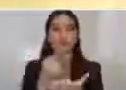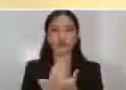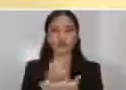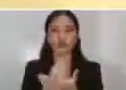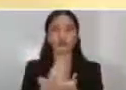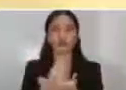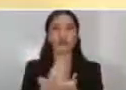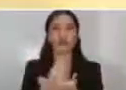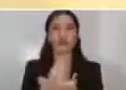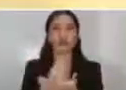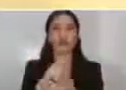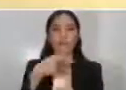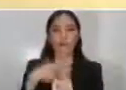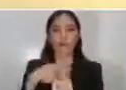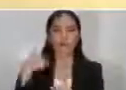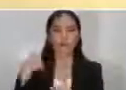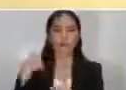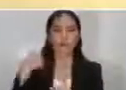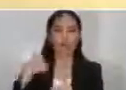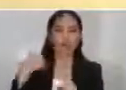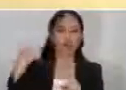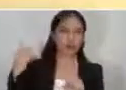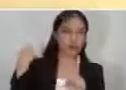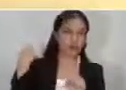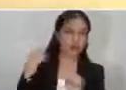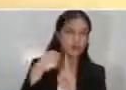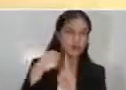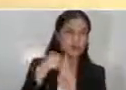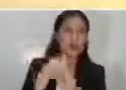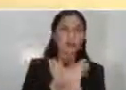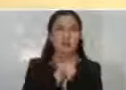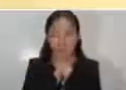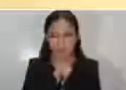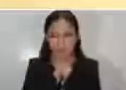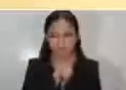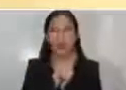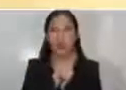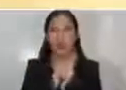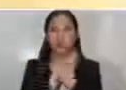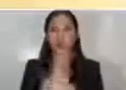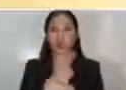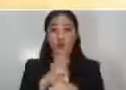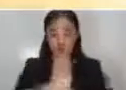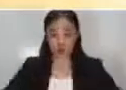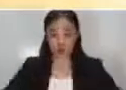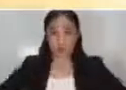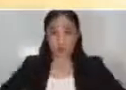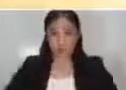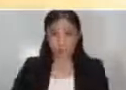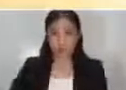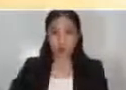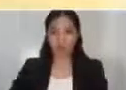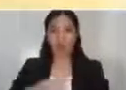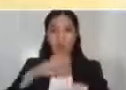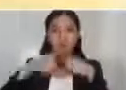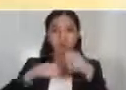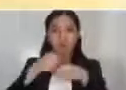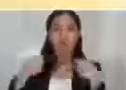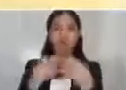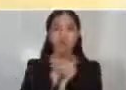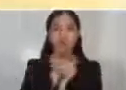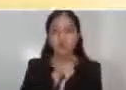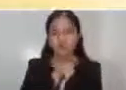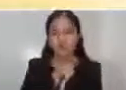ako, ginanyan ako sa martilyo. Eh, naglakas loob na lang ako, tinula ko tapos sabay, nakita ko na parang